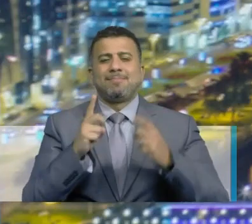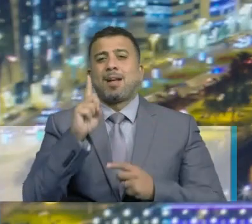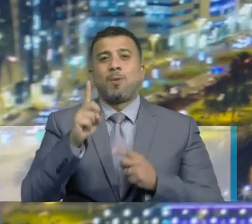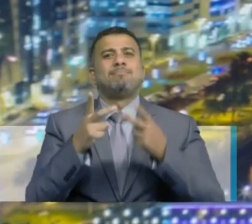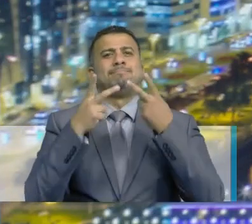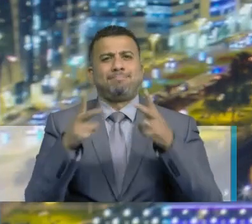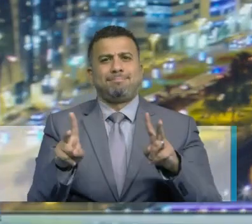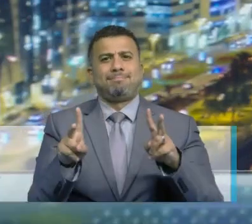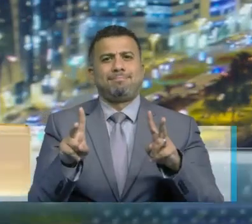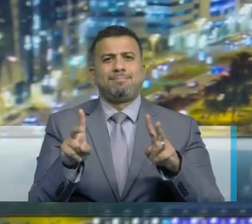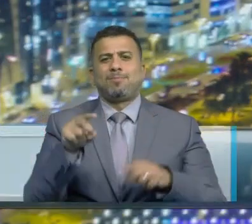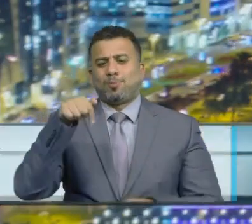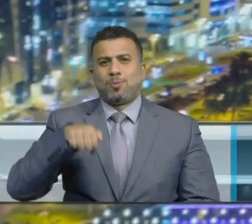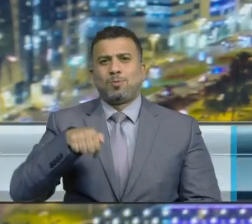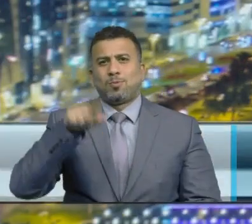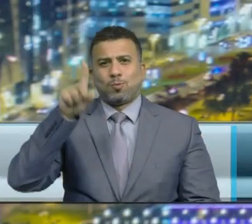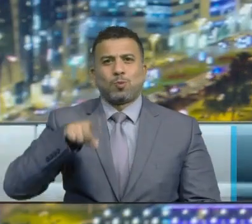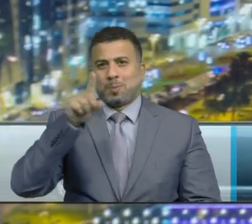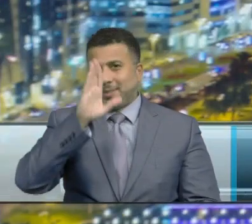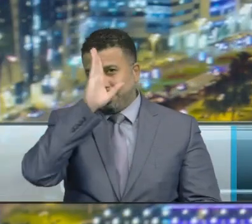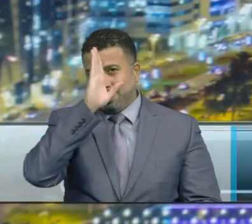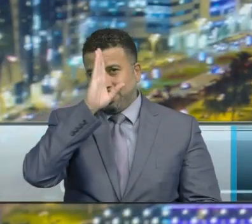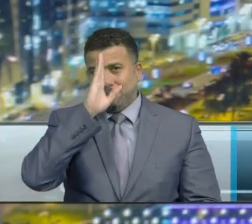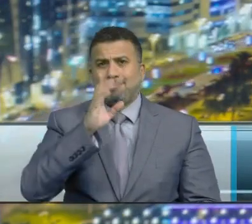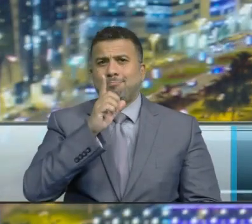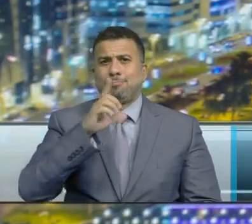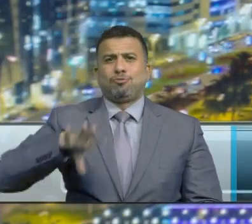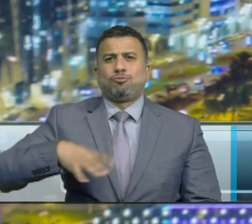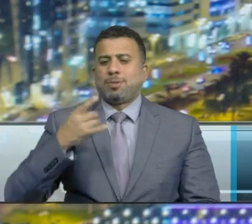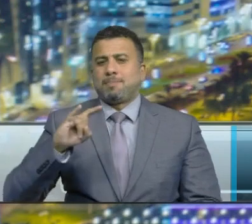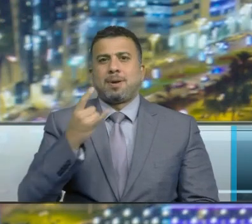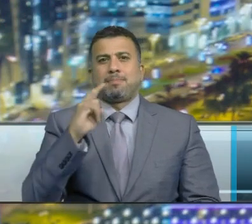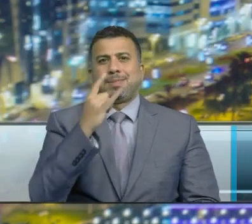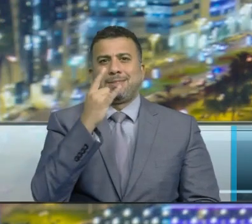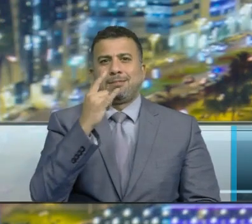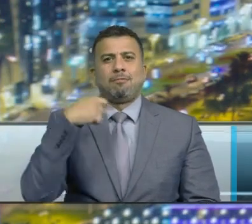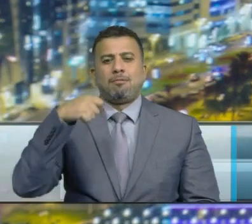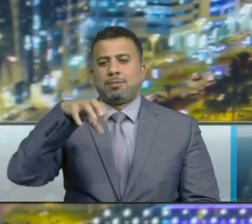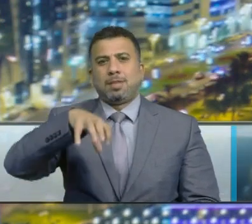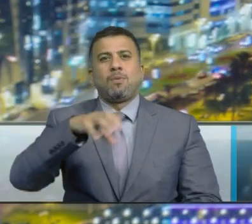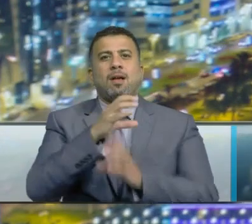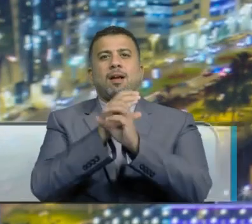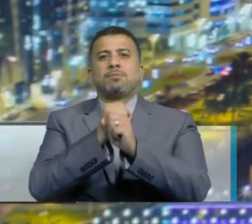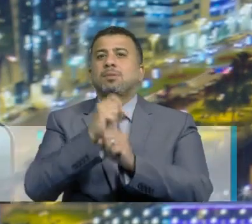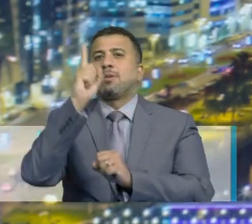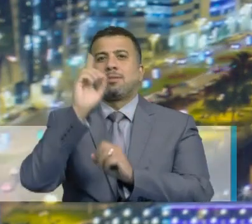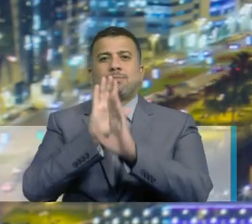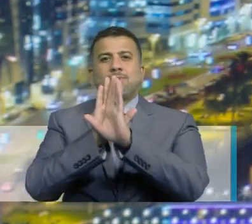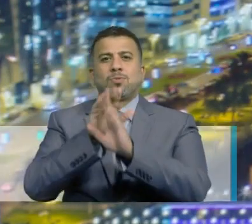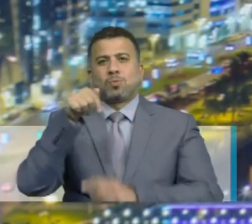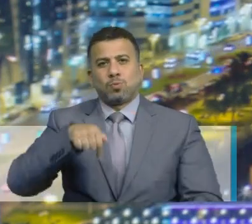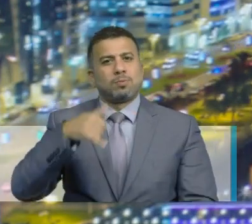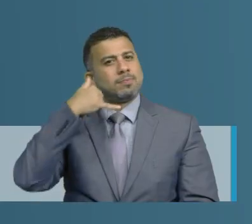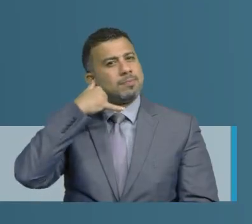بدايه ونشرتنا اليوم الاثنين اجرا صاحب السمو الشيخ محمد بن زايد ال نهيان رئيس دوله حفظه الله